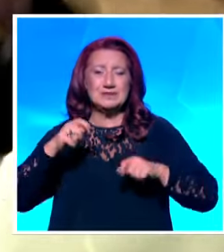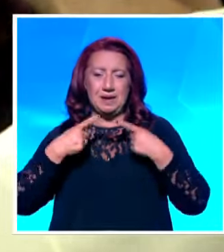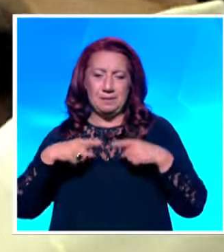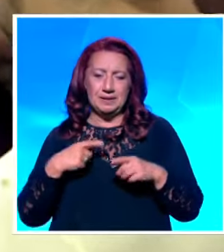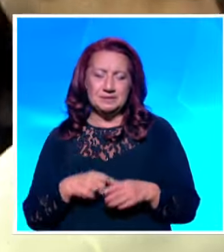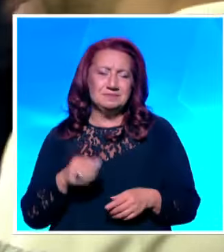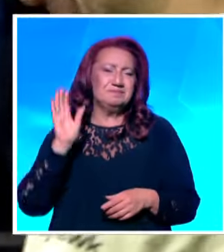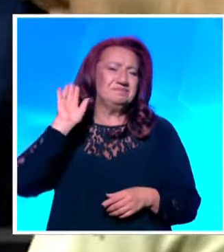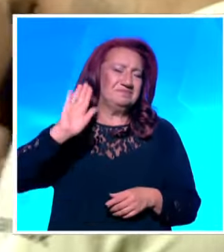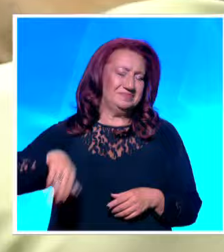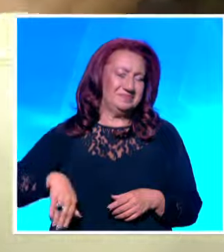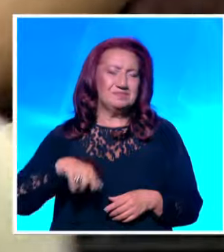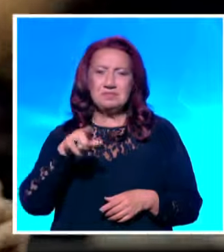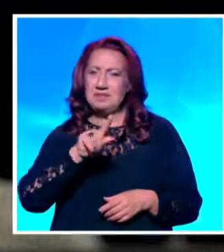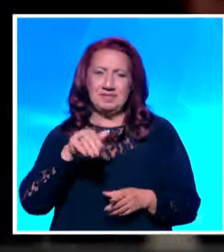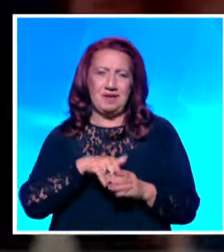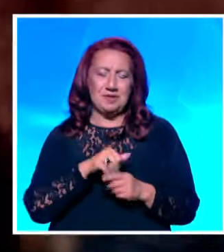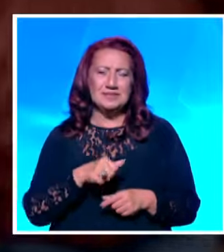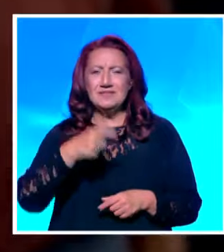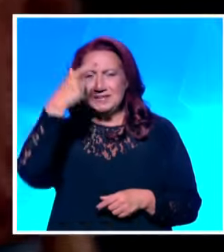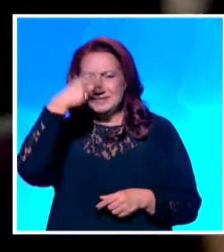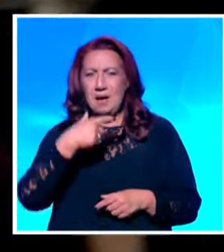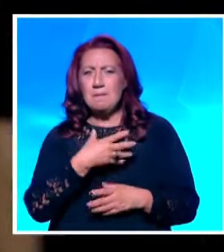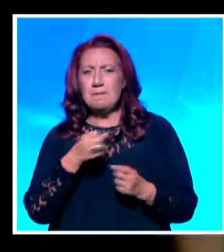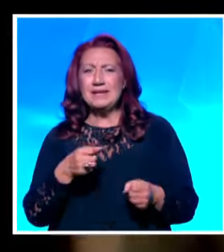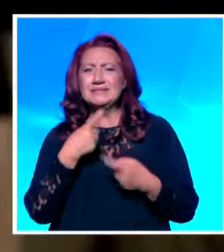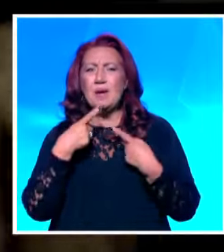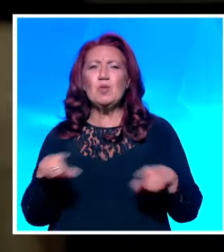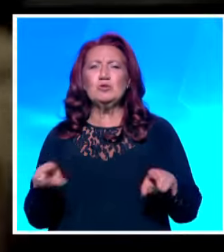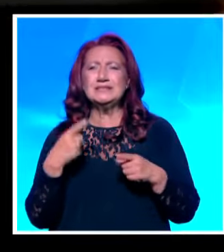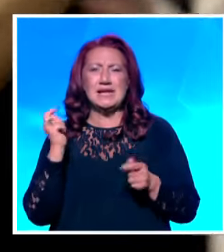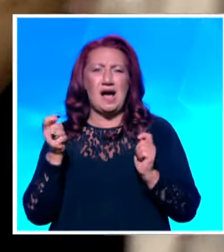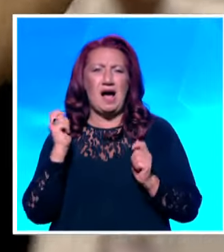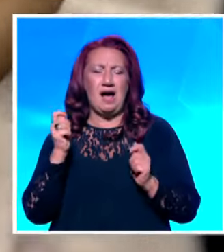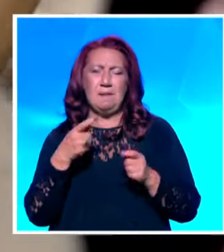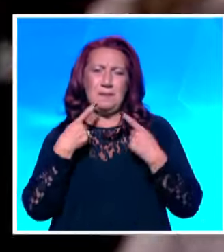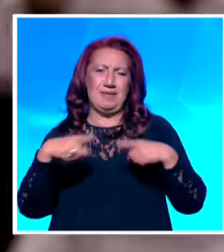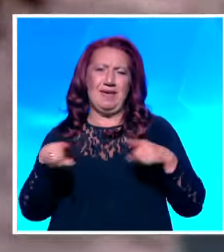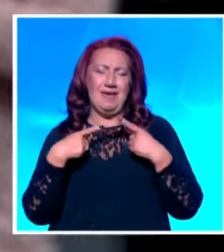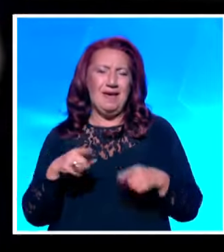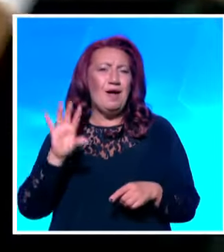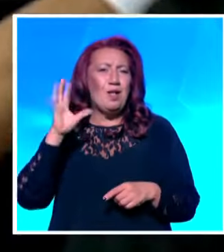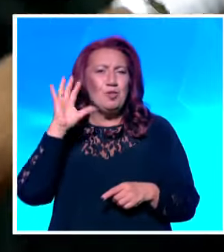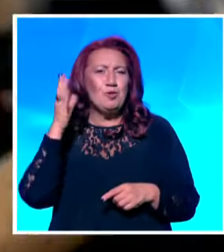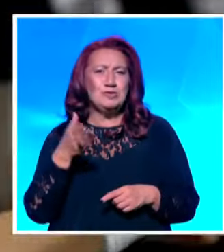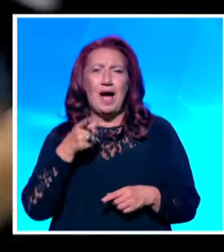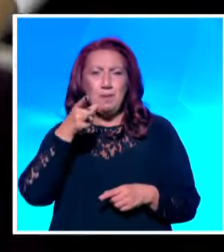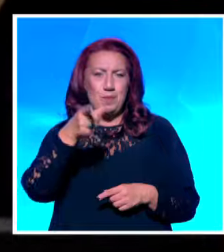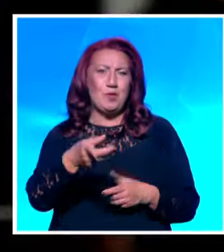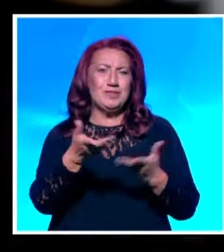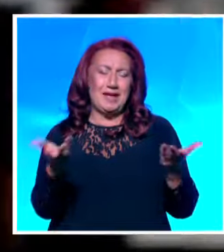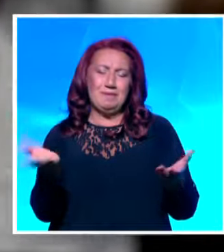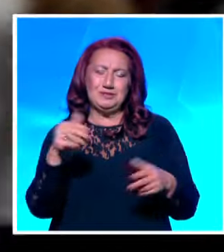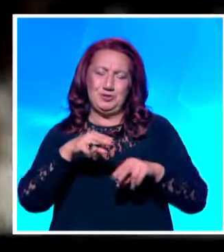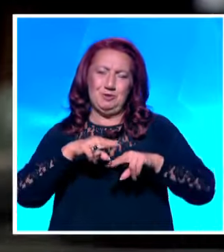Новак Джокович не се отказа и запя без музика. Луда по тебе, ти ти не стане,